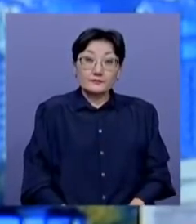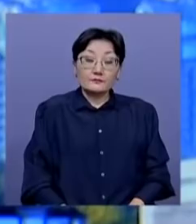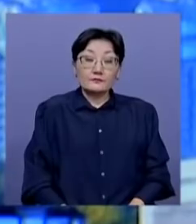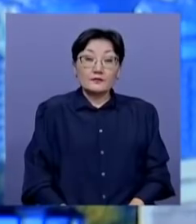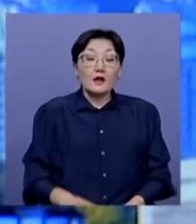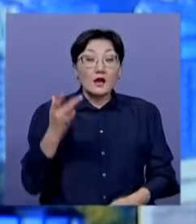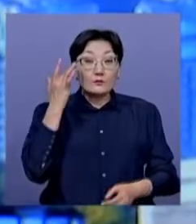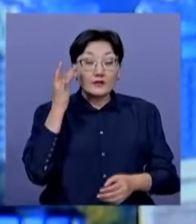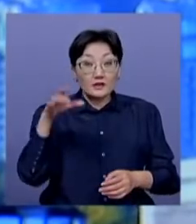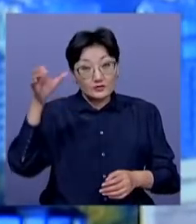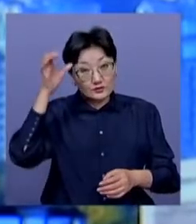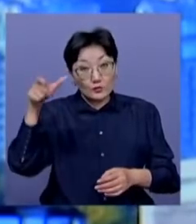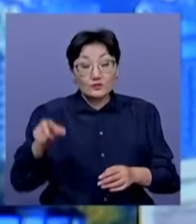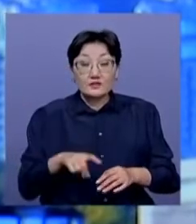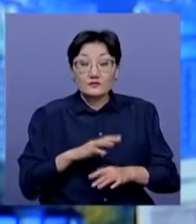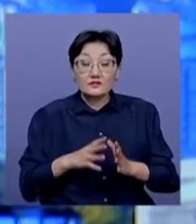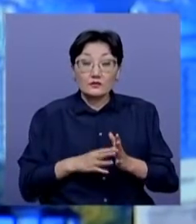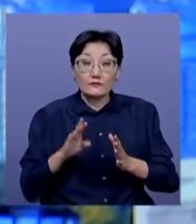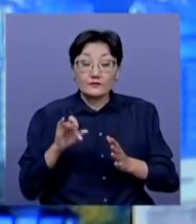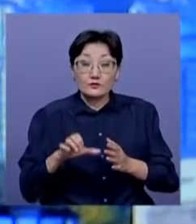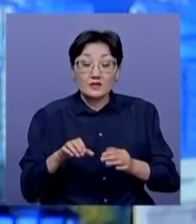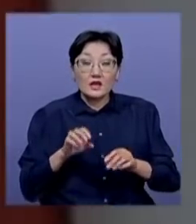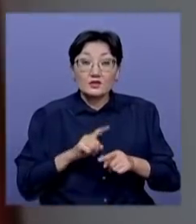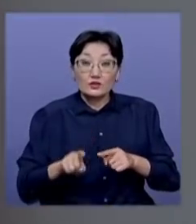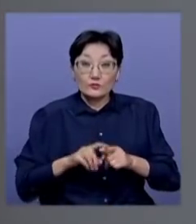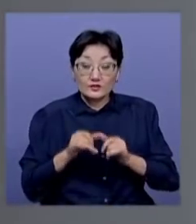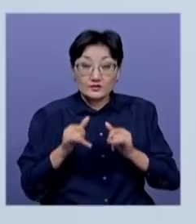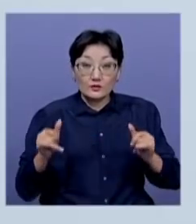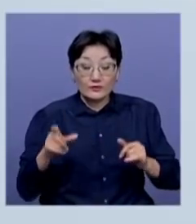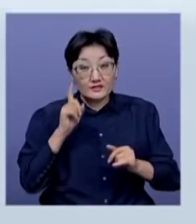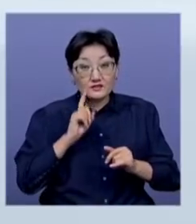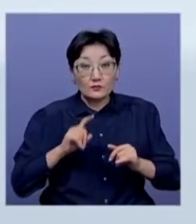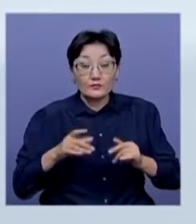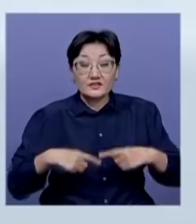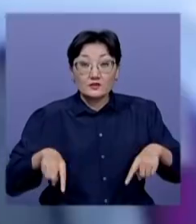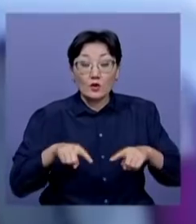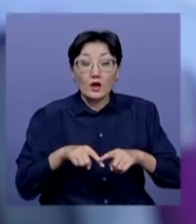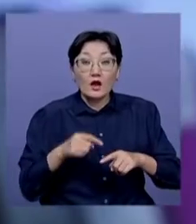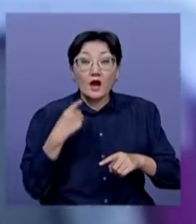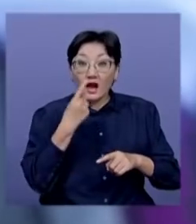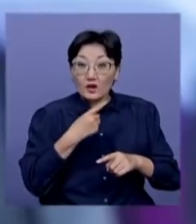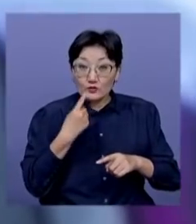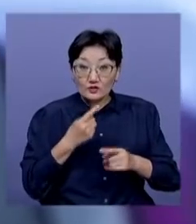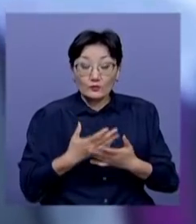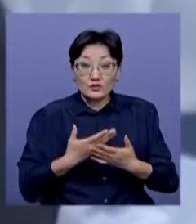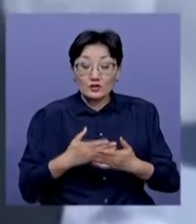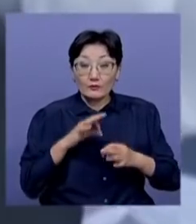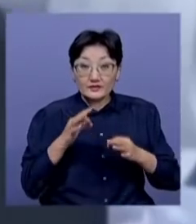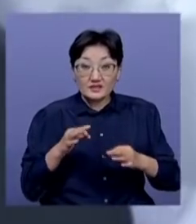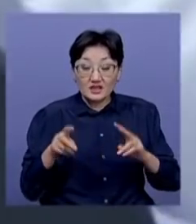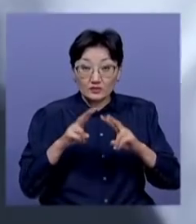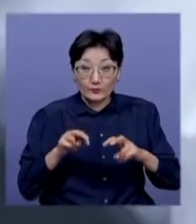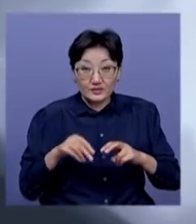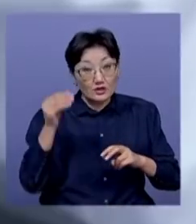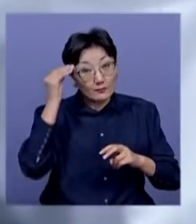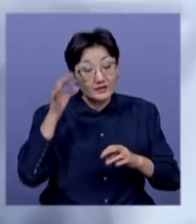Ал америкалық ғалымдар COVID-19 вирусының жылдам тарауына ең қолайлы орта ауыз қуысы деген болжам жасады.